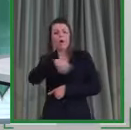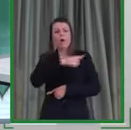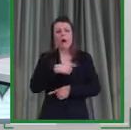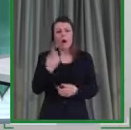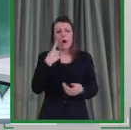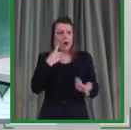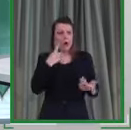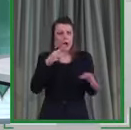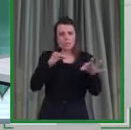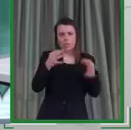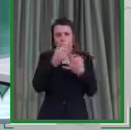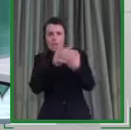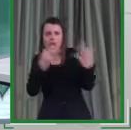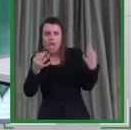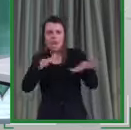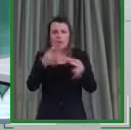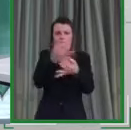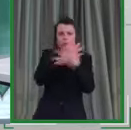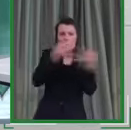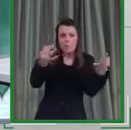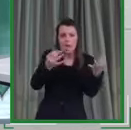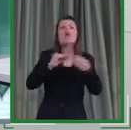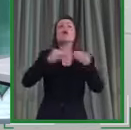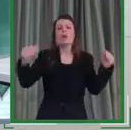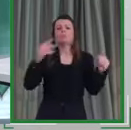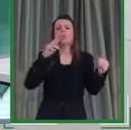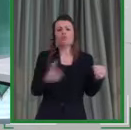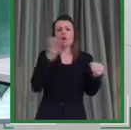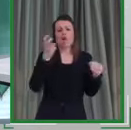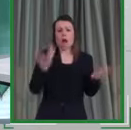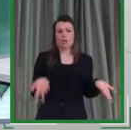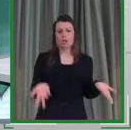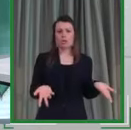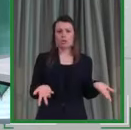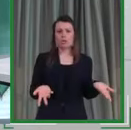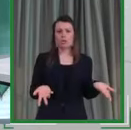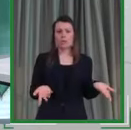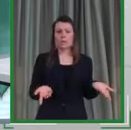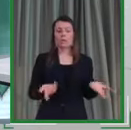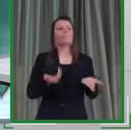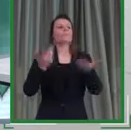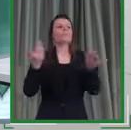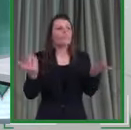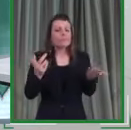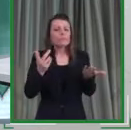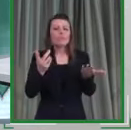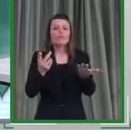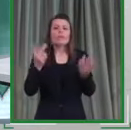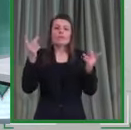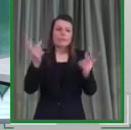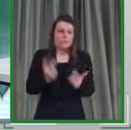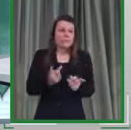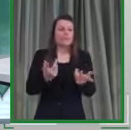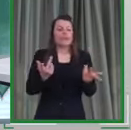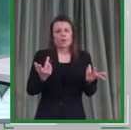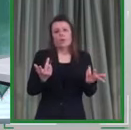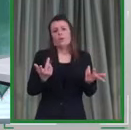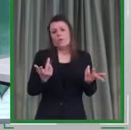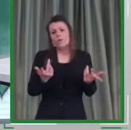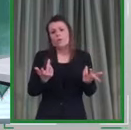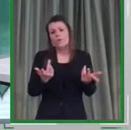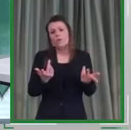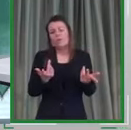in relazione al agli eventuali decessi che sono stati in qualche modo